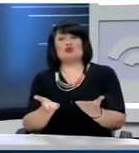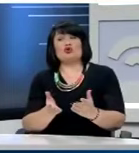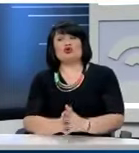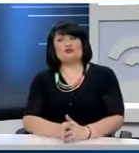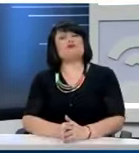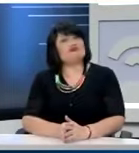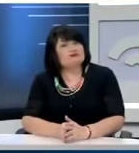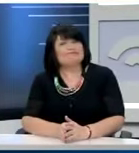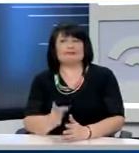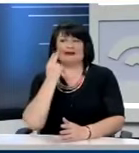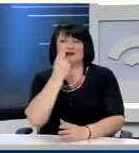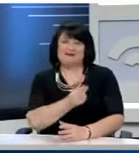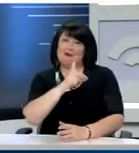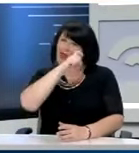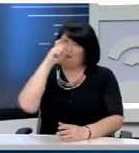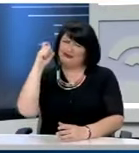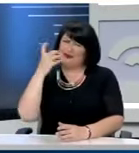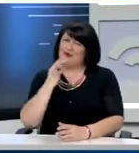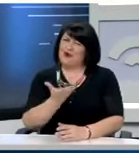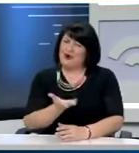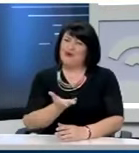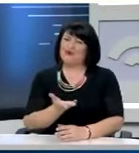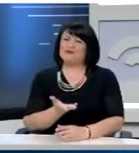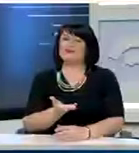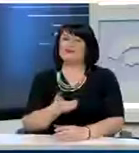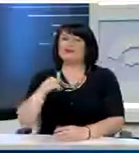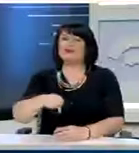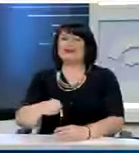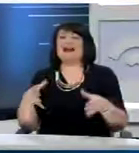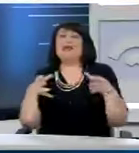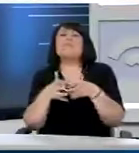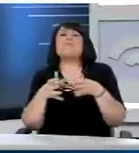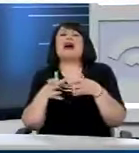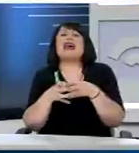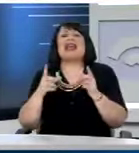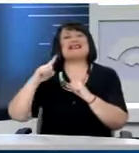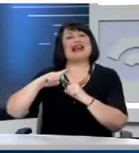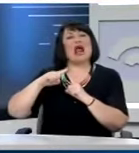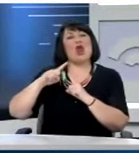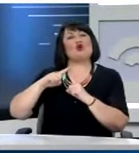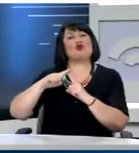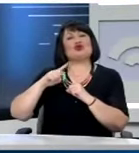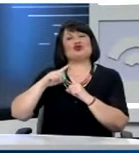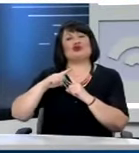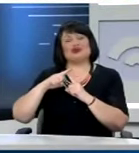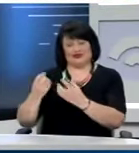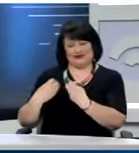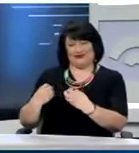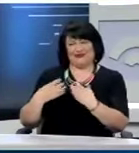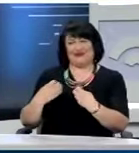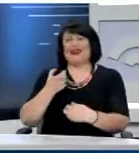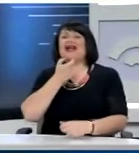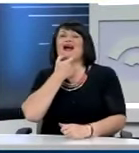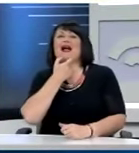Το βλέπω όμως σχετικά δύσκολο αυτό, διότι τώρα, ξέρετε, κάνω πολύ παρέα με τον κύριο Τσακαλώτο και μου έχει μάθει και